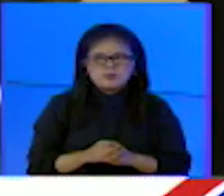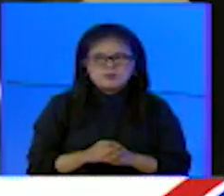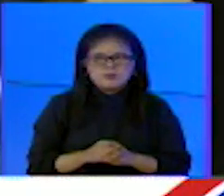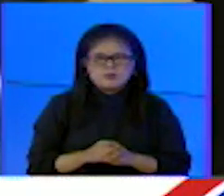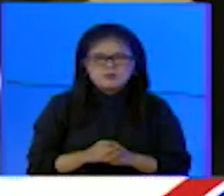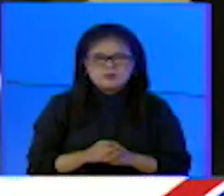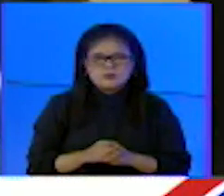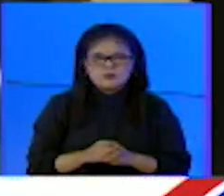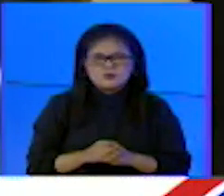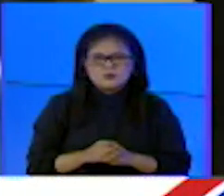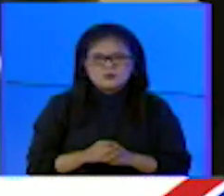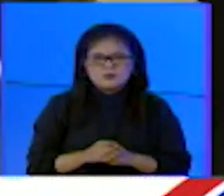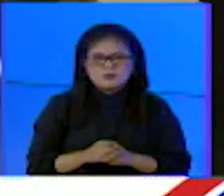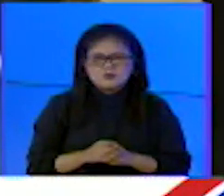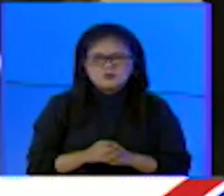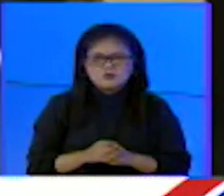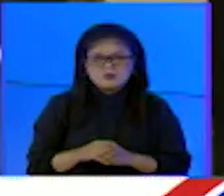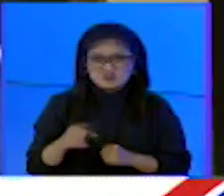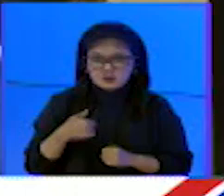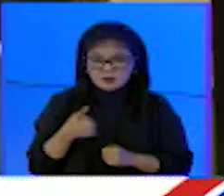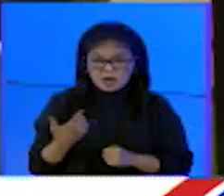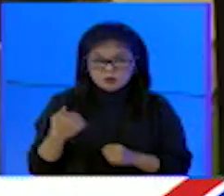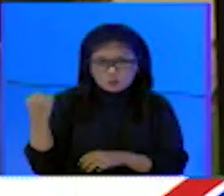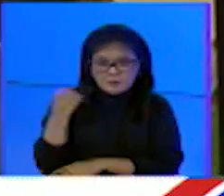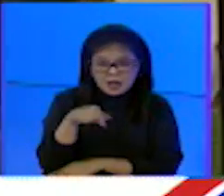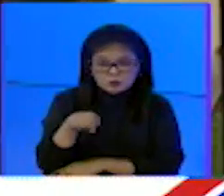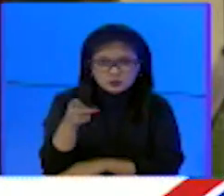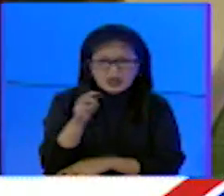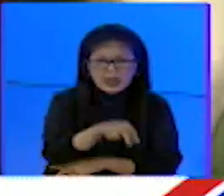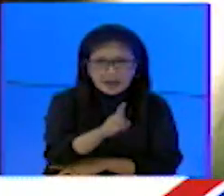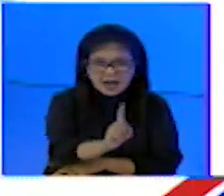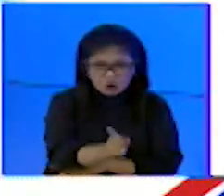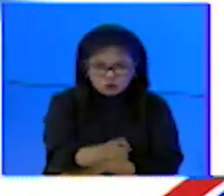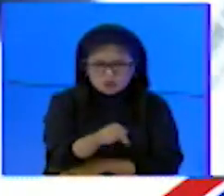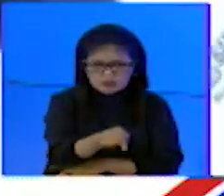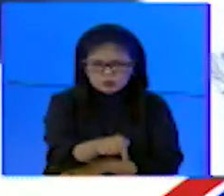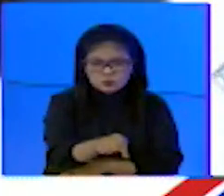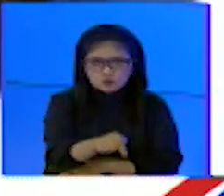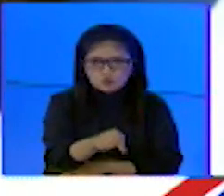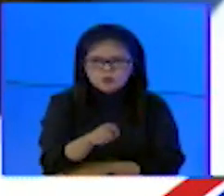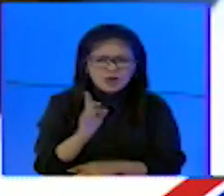pucuk angkot. Berarti salah satu pelaku naik angkot ya langsung ya? Gue kejar.